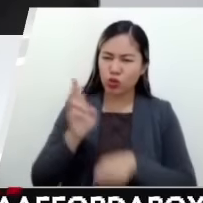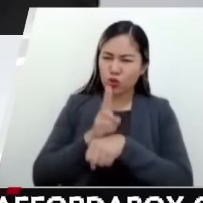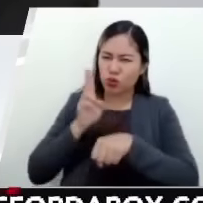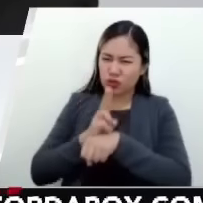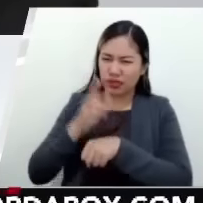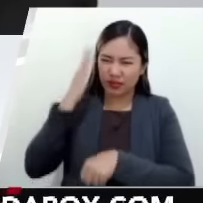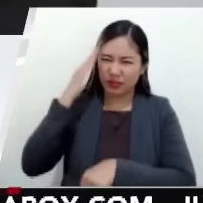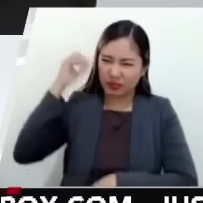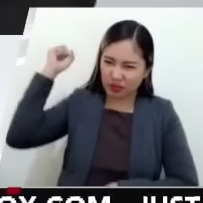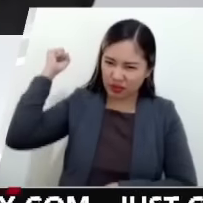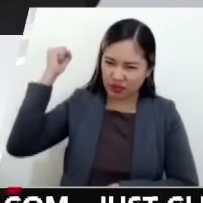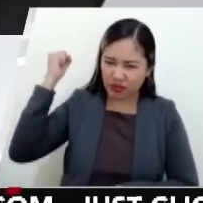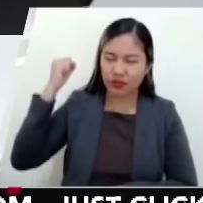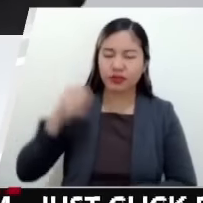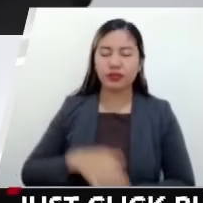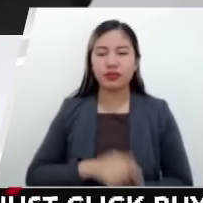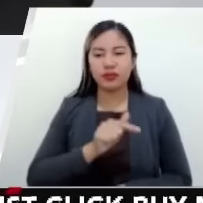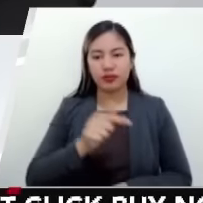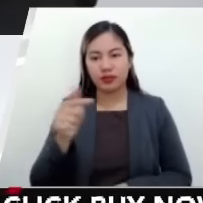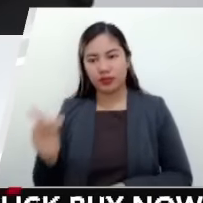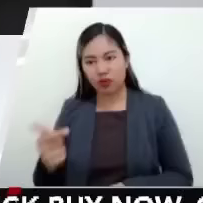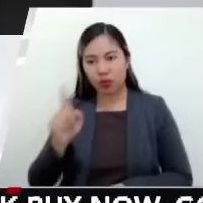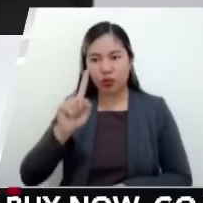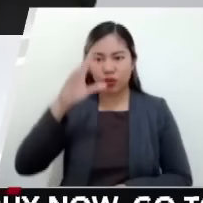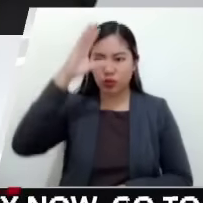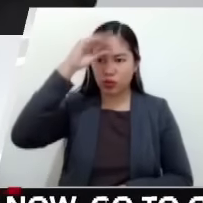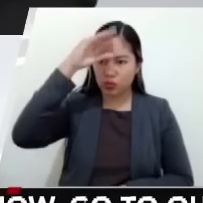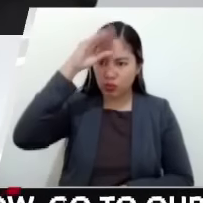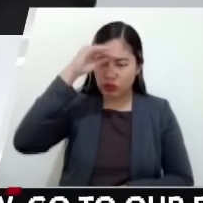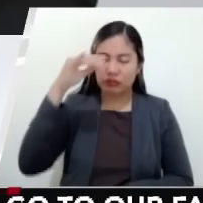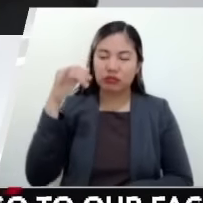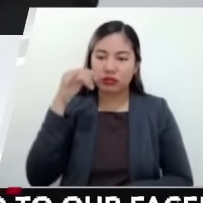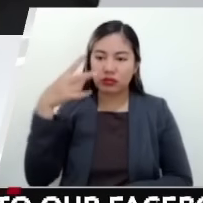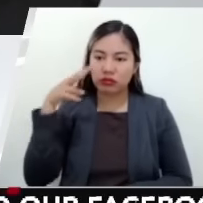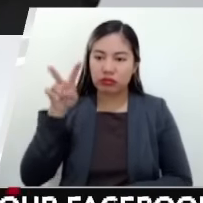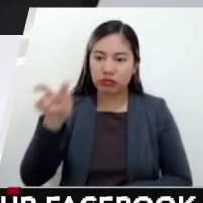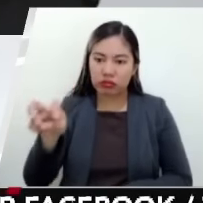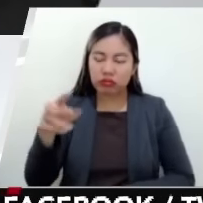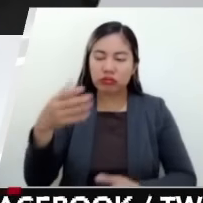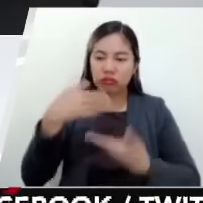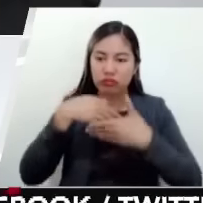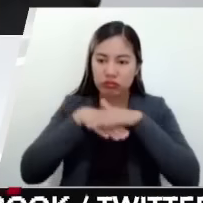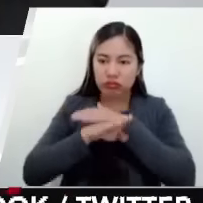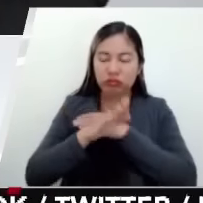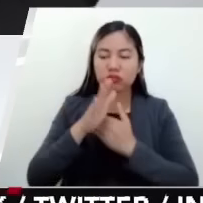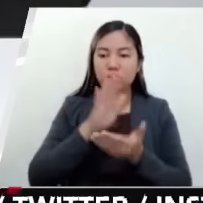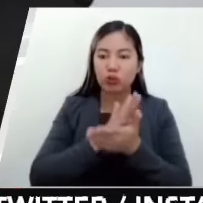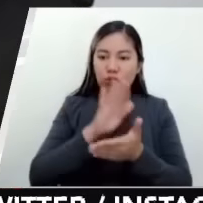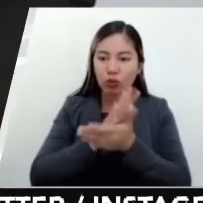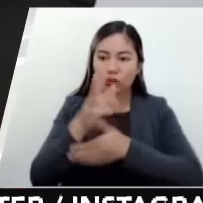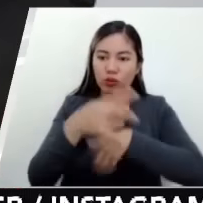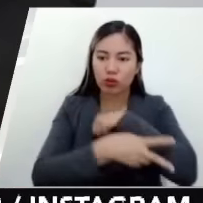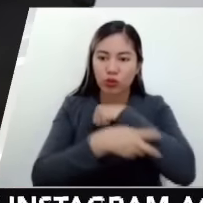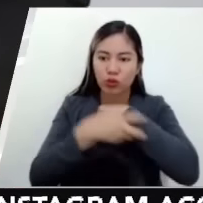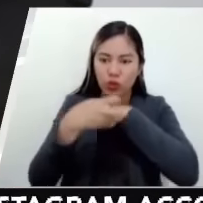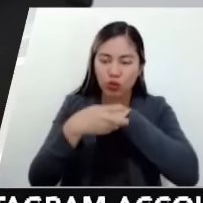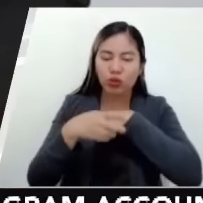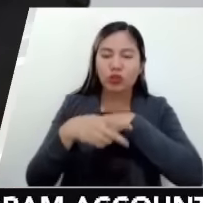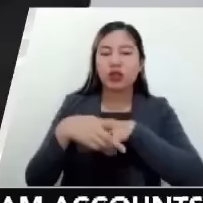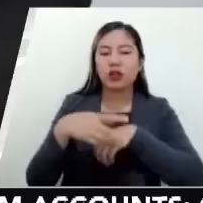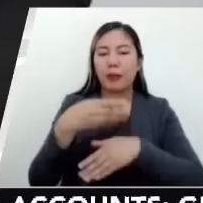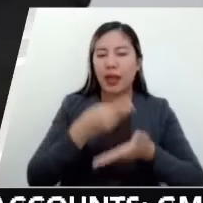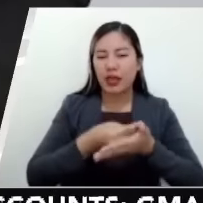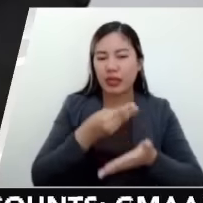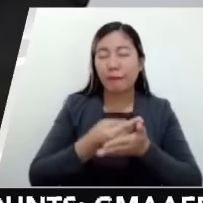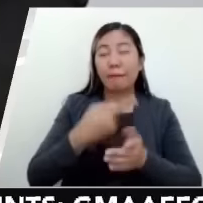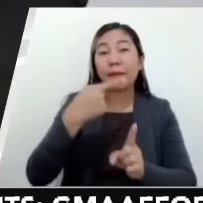ng isang lalaki sa isang paaralan sa Bukawe, Bulacan. Natangay pati ang 13-month pay ng isang guro. Ang mainit na balita